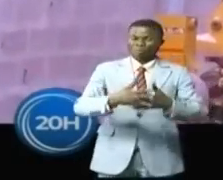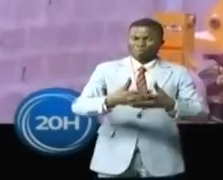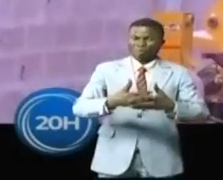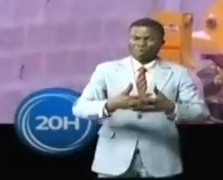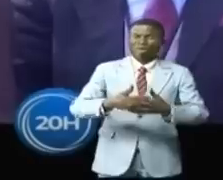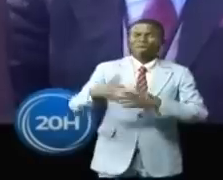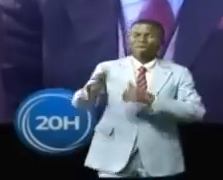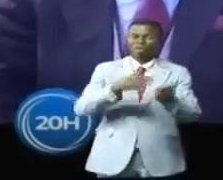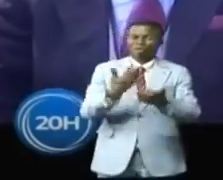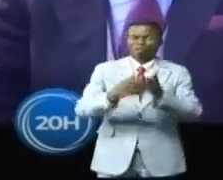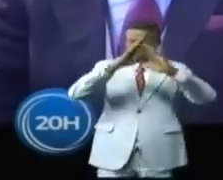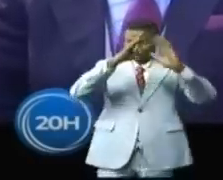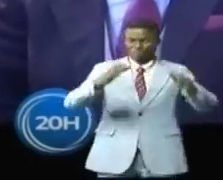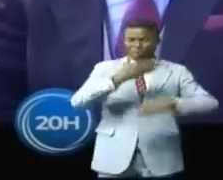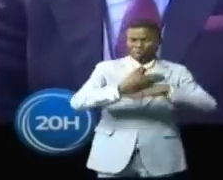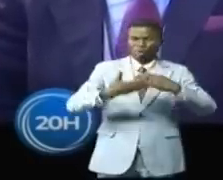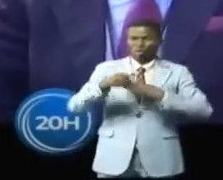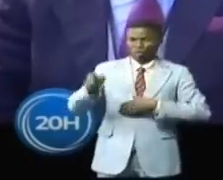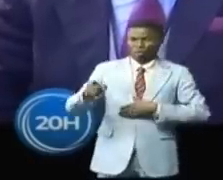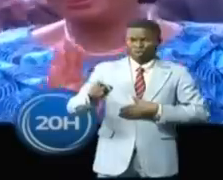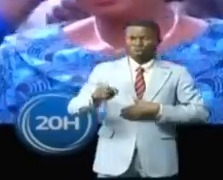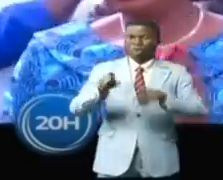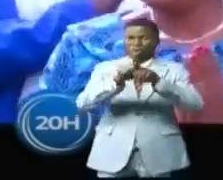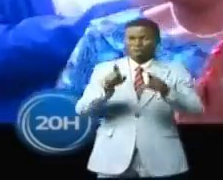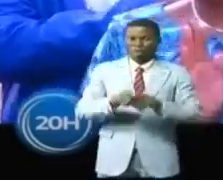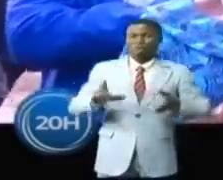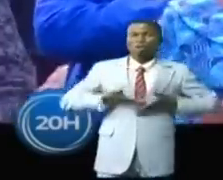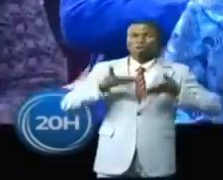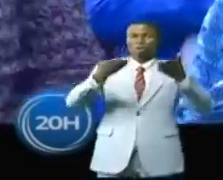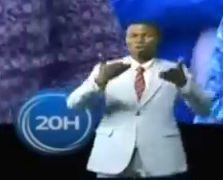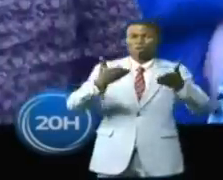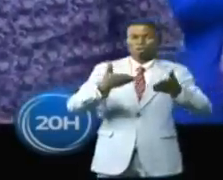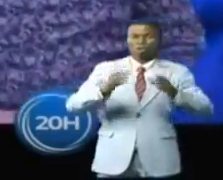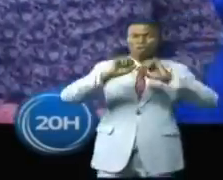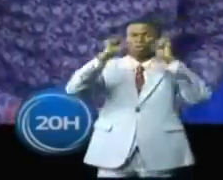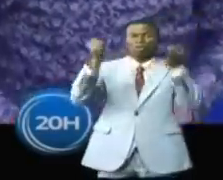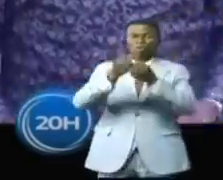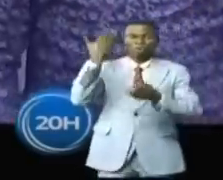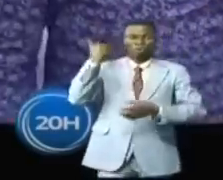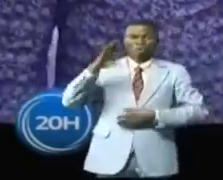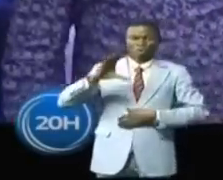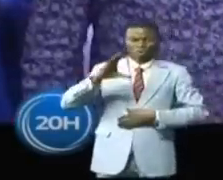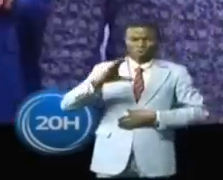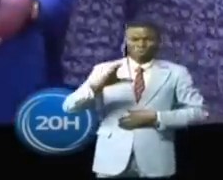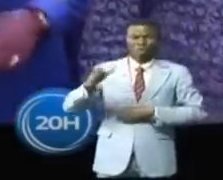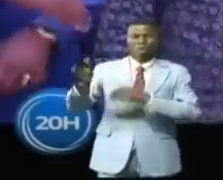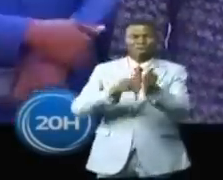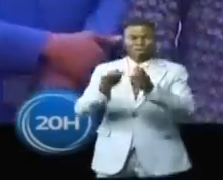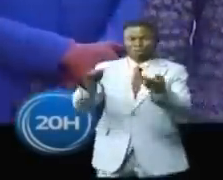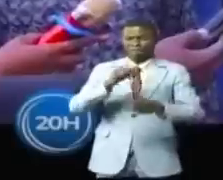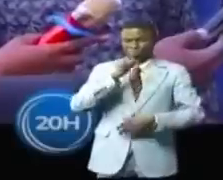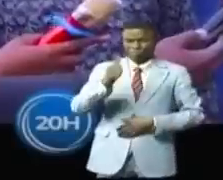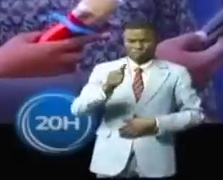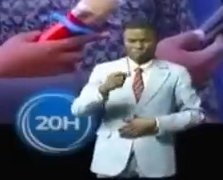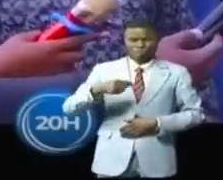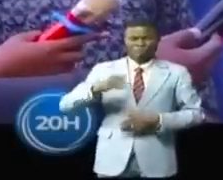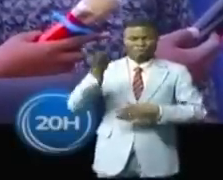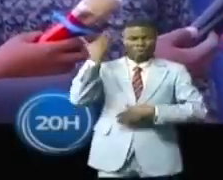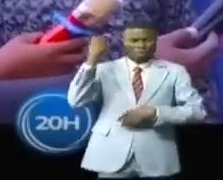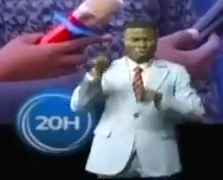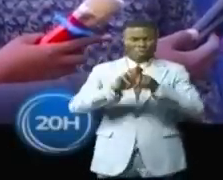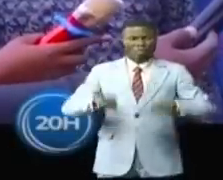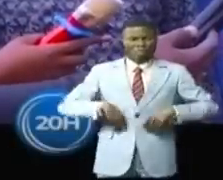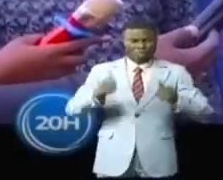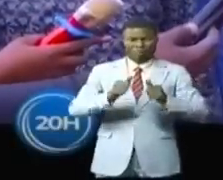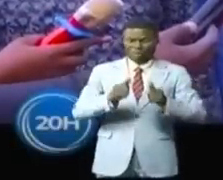destruction immédiate des édifices. Il a également proposé à la régie des eaux l'expropriation de ce site. L'eau, c'est la vie. Si nous laissons